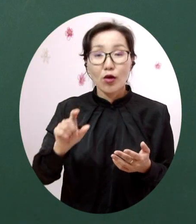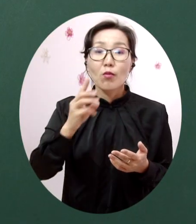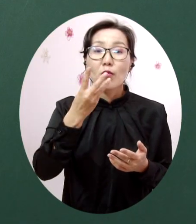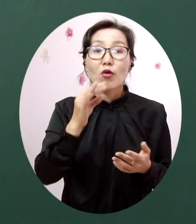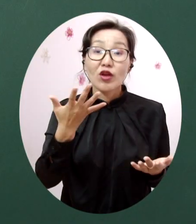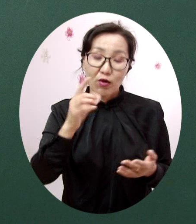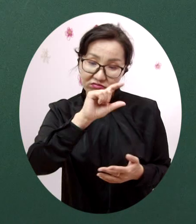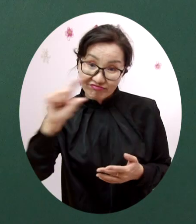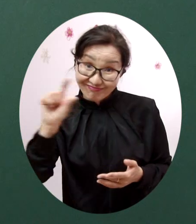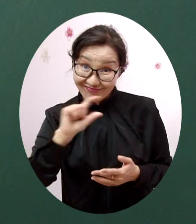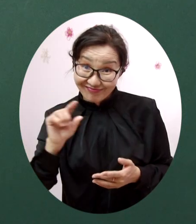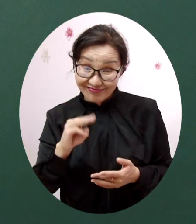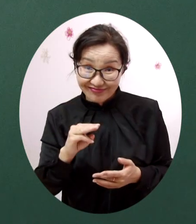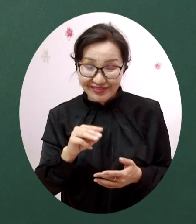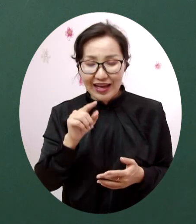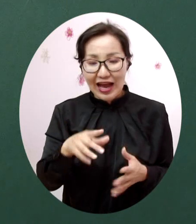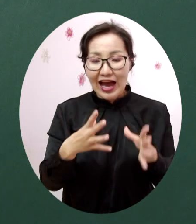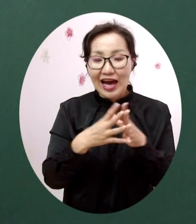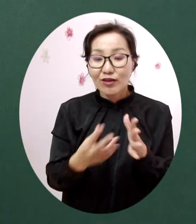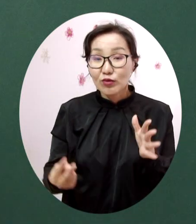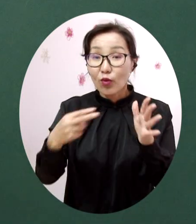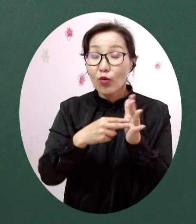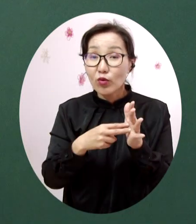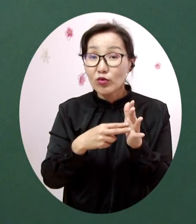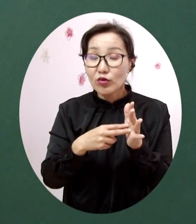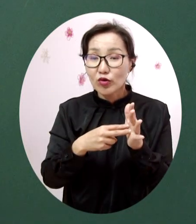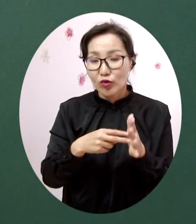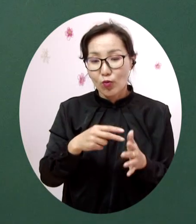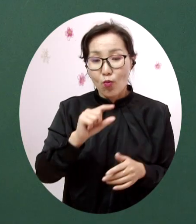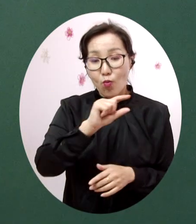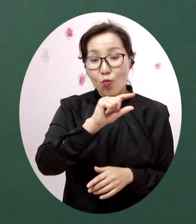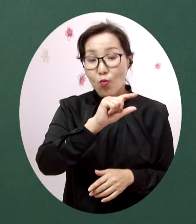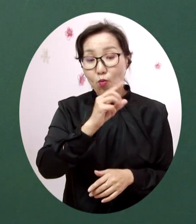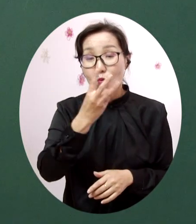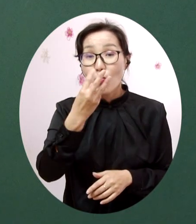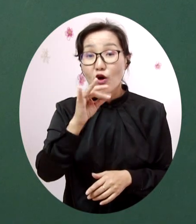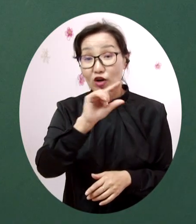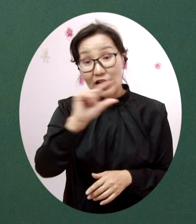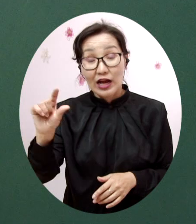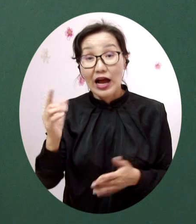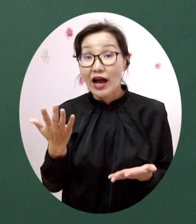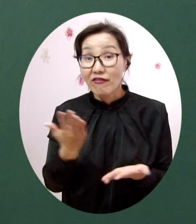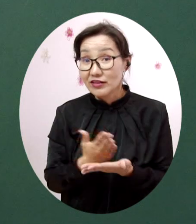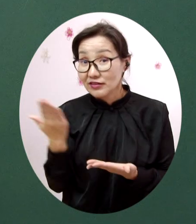гэхээр эднэр ахна. Тэгвэл 10-т хуваагддаг мөр хаа байна?